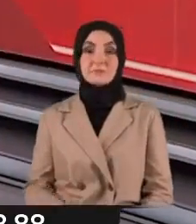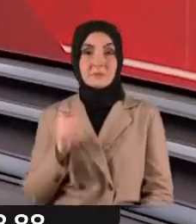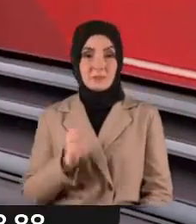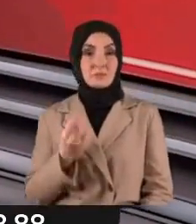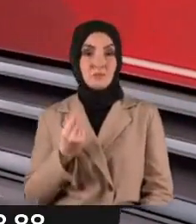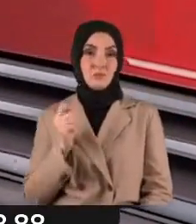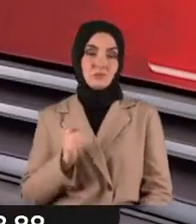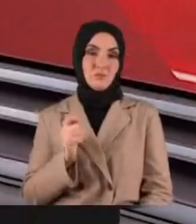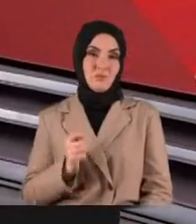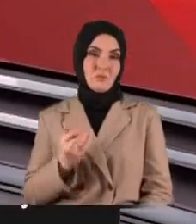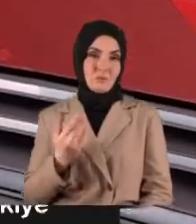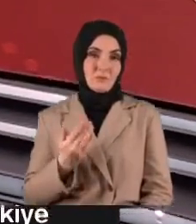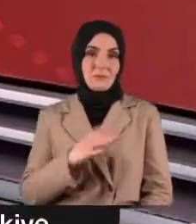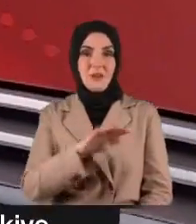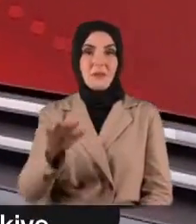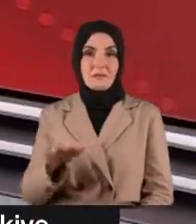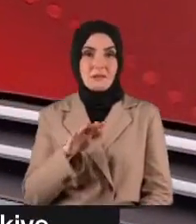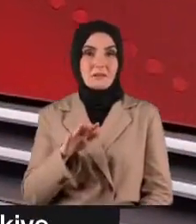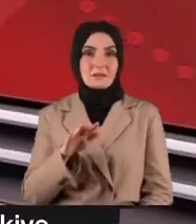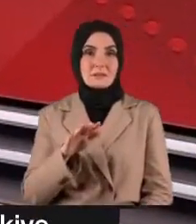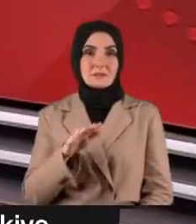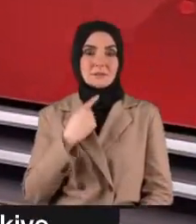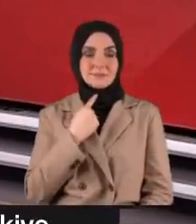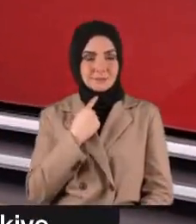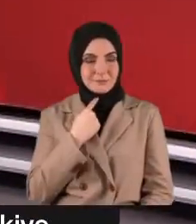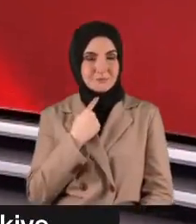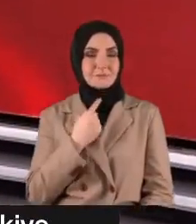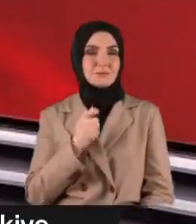zor. Gerçekten herkesin yüreğinde, boğazında bir yumruk